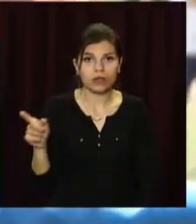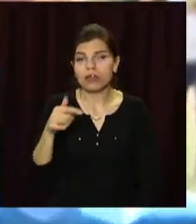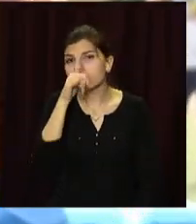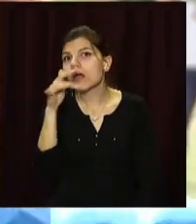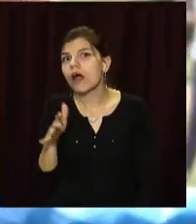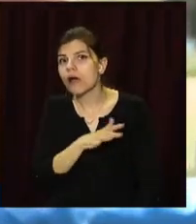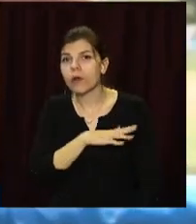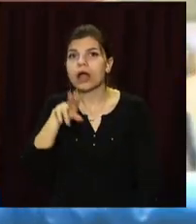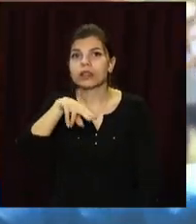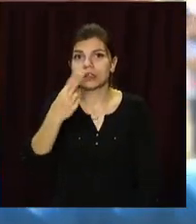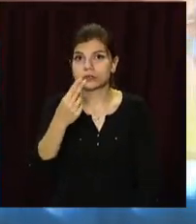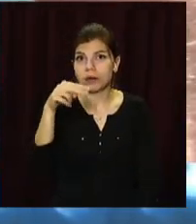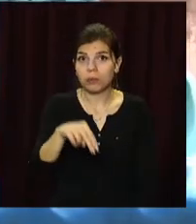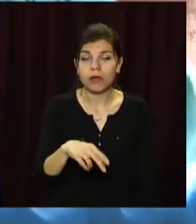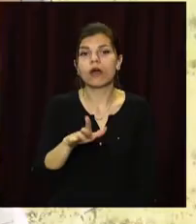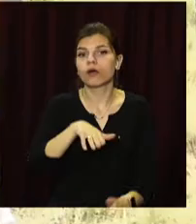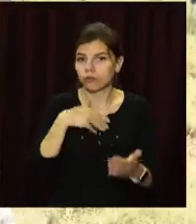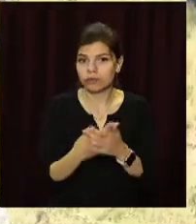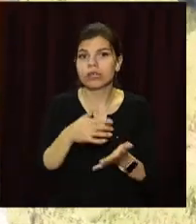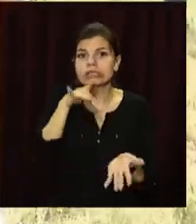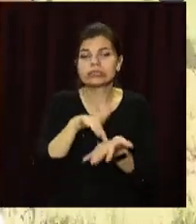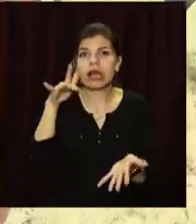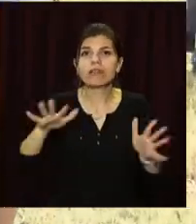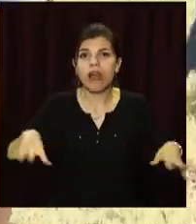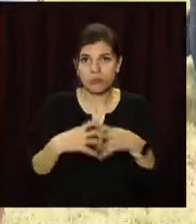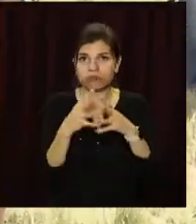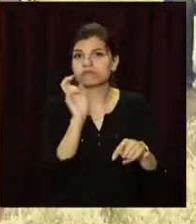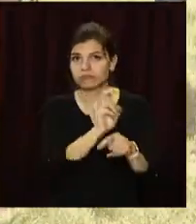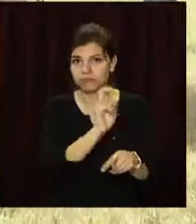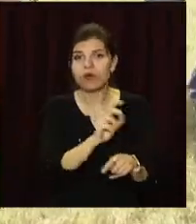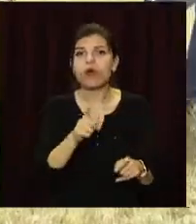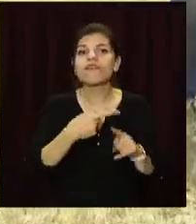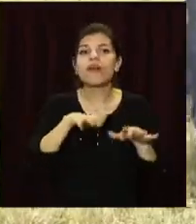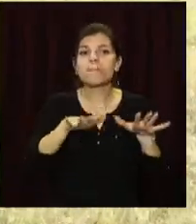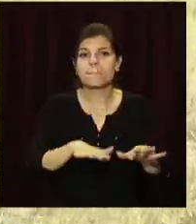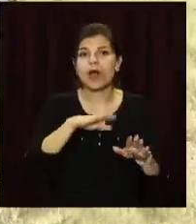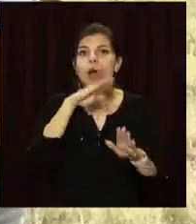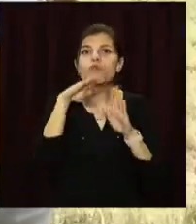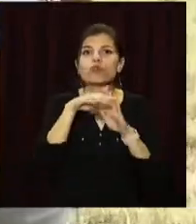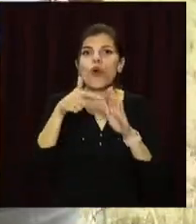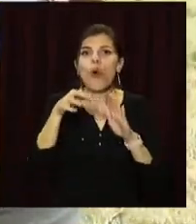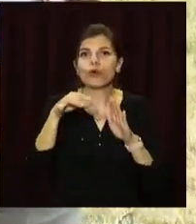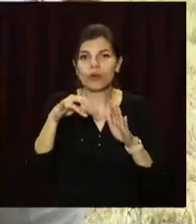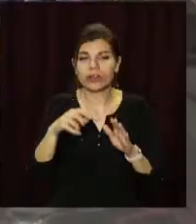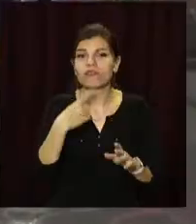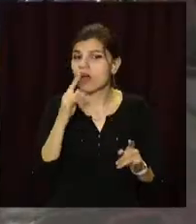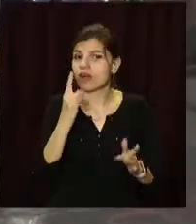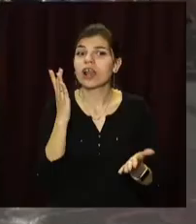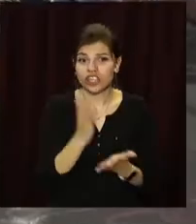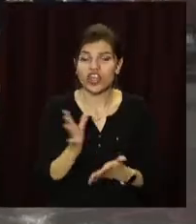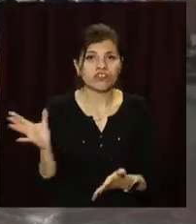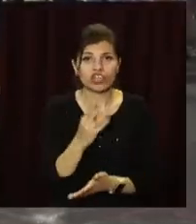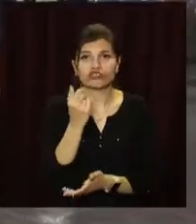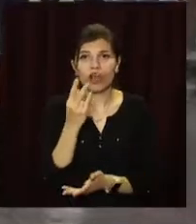повірити – ДЦП. Відтоді вони займаються у центрі реабілітації, що у Підгородному. Каже, завдяки цьому у дитини є всі шанси